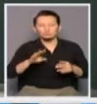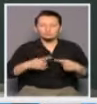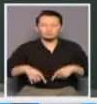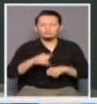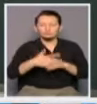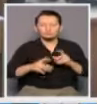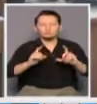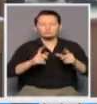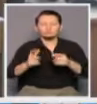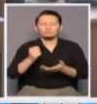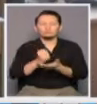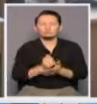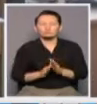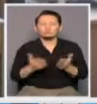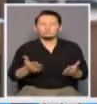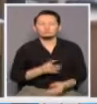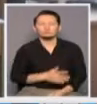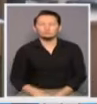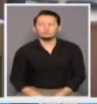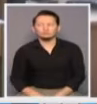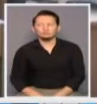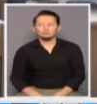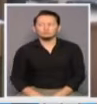ресурсного центра были вручены специальные сертификаты.